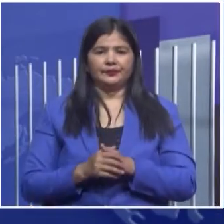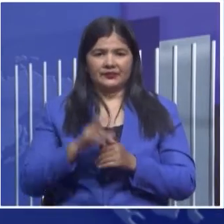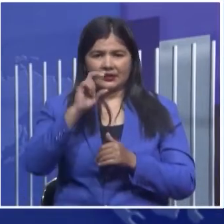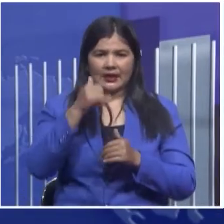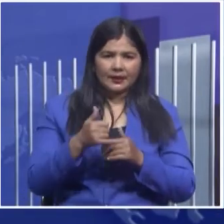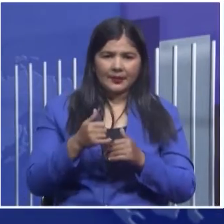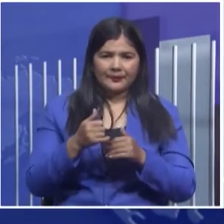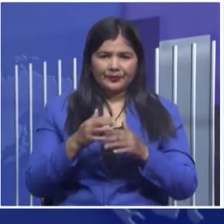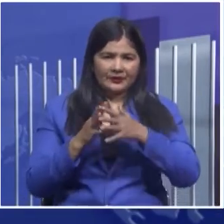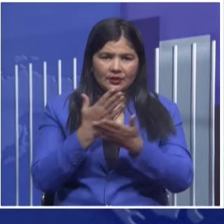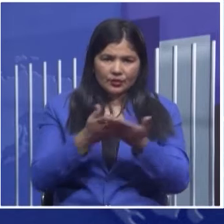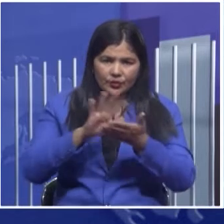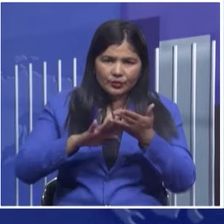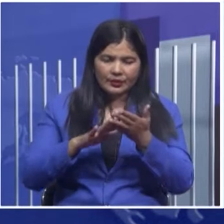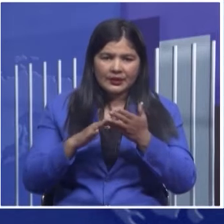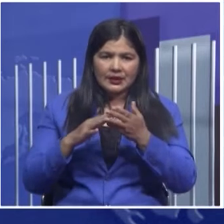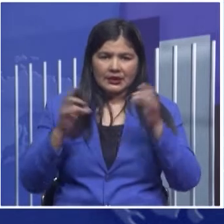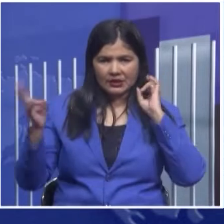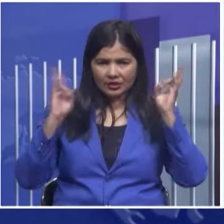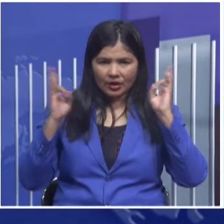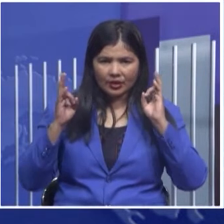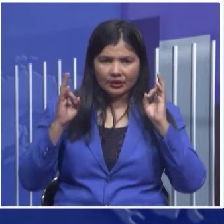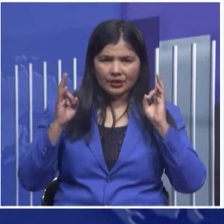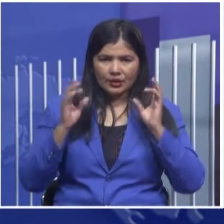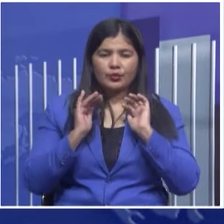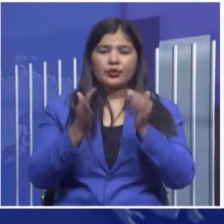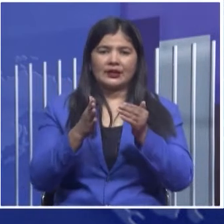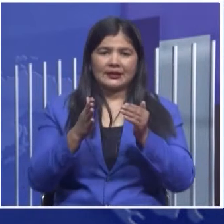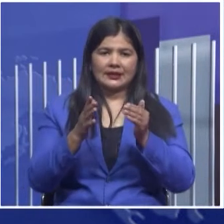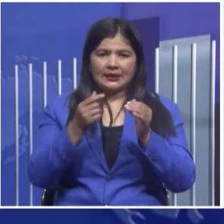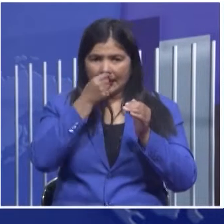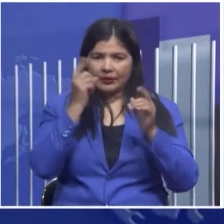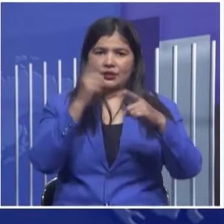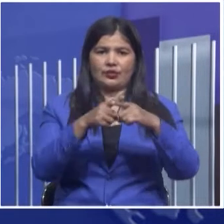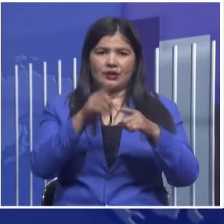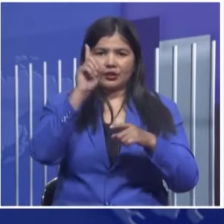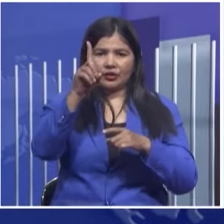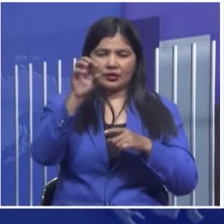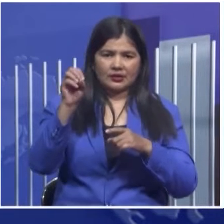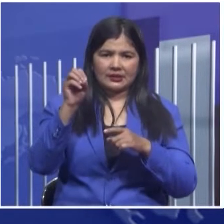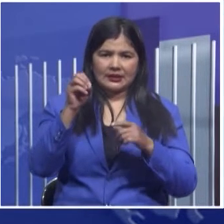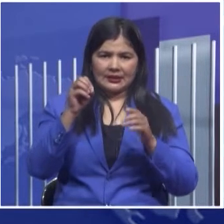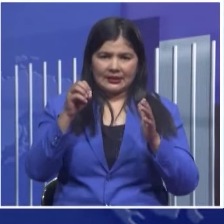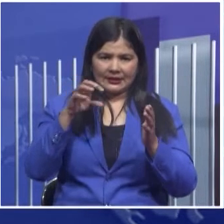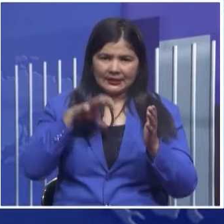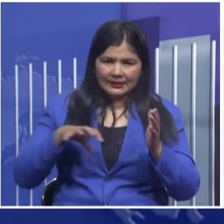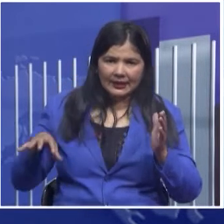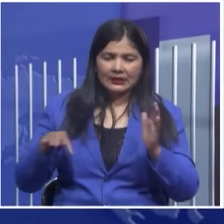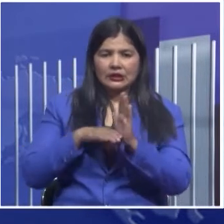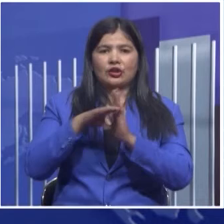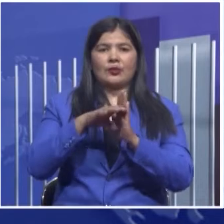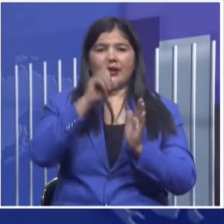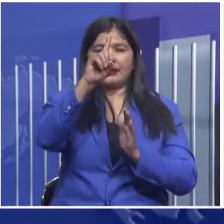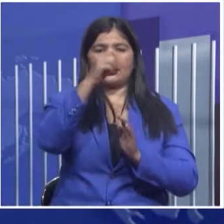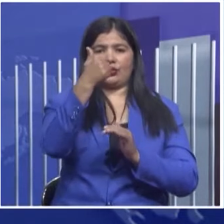दाङमा झोलुङ्गी पुलबाट सहर र गाउँलाई जोड्ने अभियान थालिएको छ। चालु आर्थिक वर्षमा 10 स्थानीय तहमा 16 वटा झोलुङ्गी पुल तयार